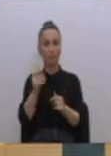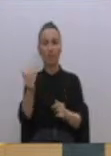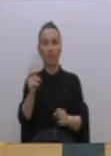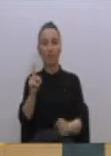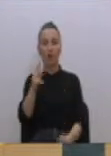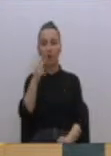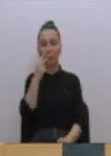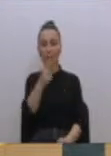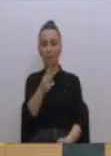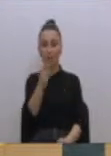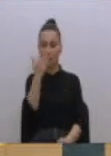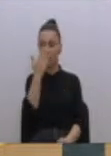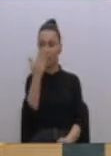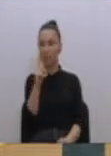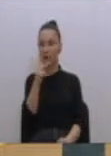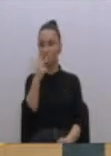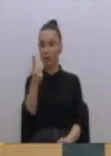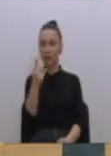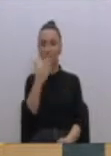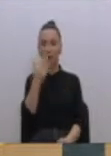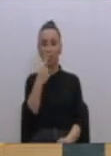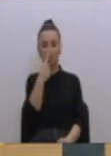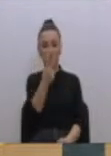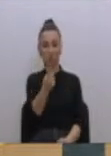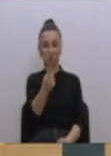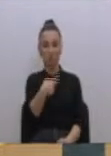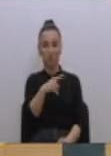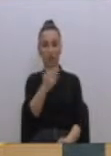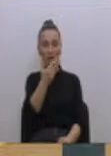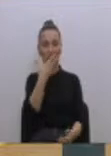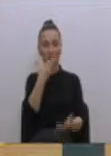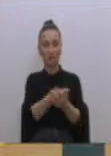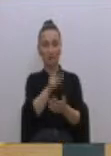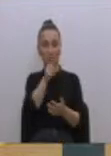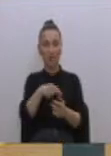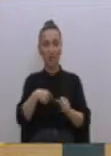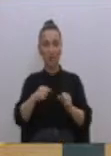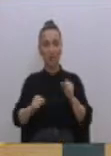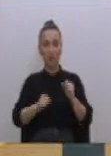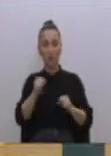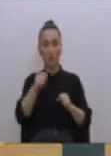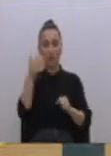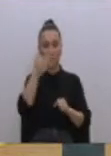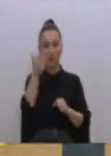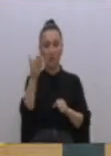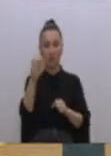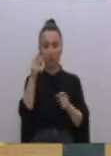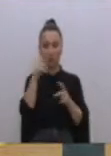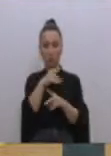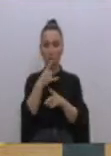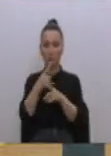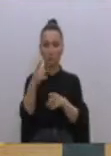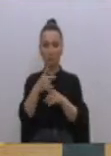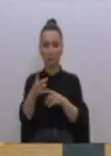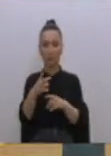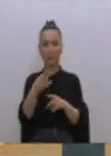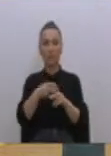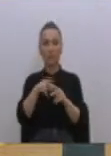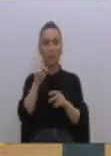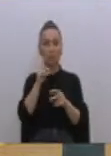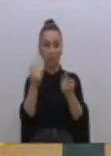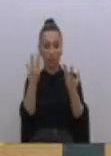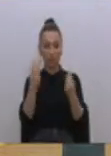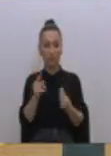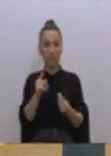rasche de obsar cașim, am grant cu enigma musulman, este rame da uina he, rom, tkvent, stilopt, s-a zucat de uba gazra și eu conoc acest tomași, i s-a zis da zres